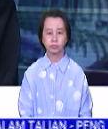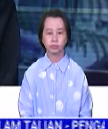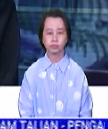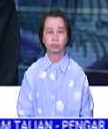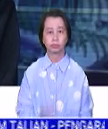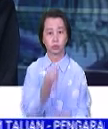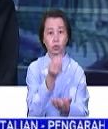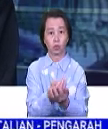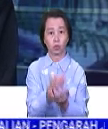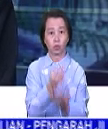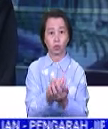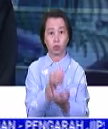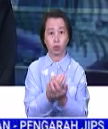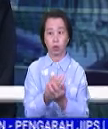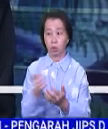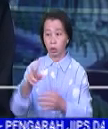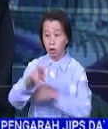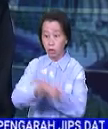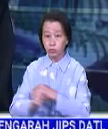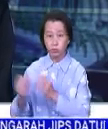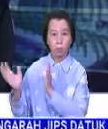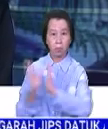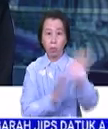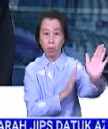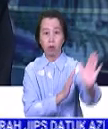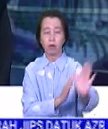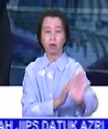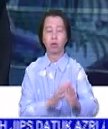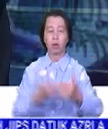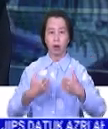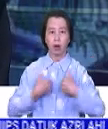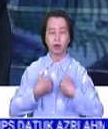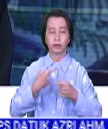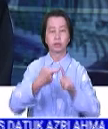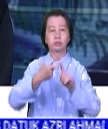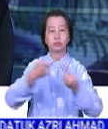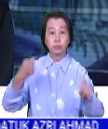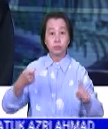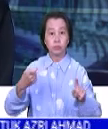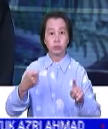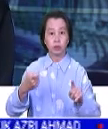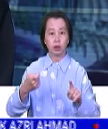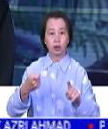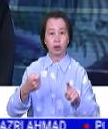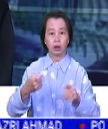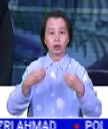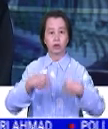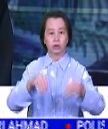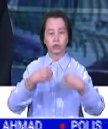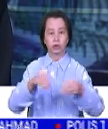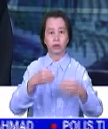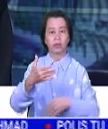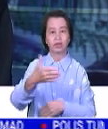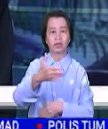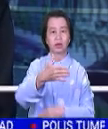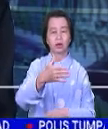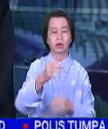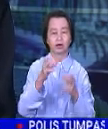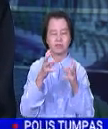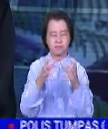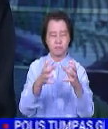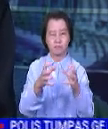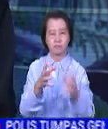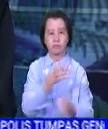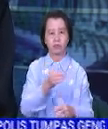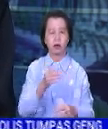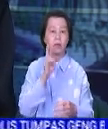Wang tunai yang dilarikan oleh suspek adalah hasil penjualan ikan frozen